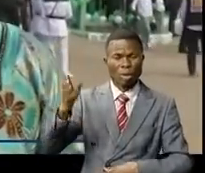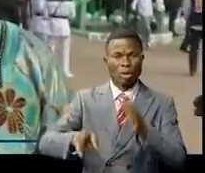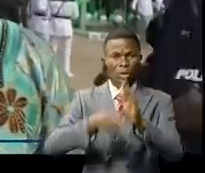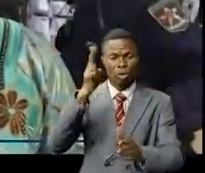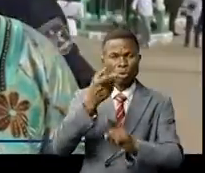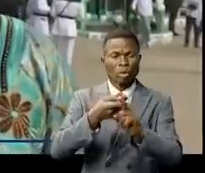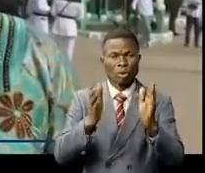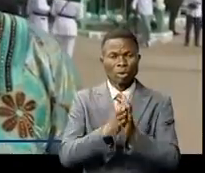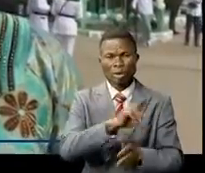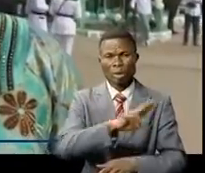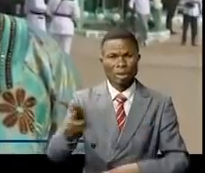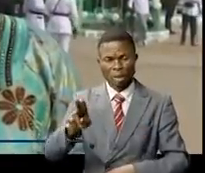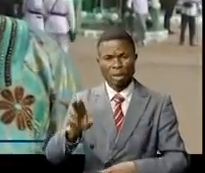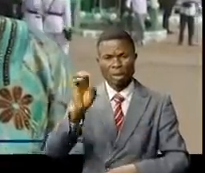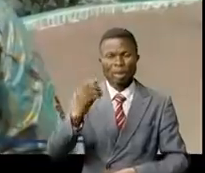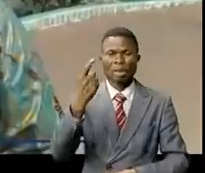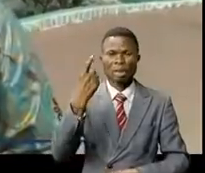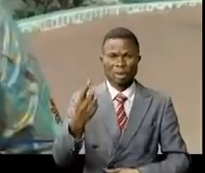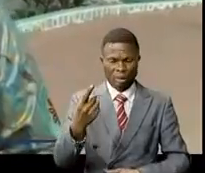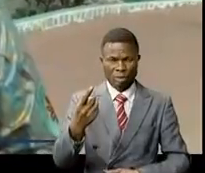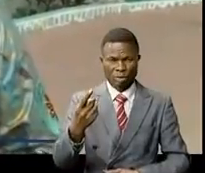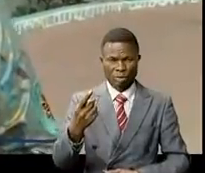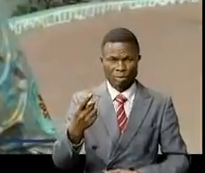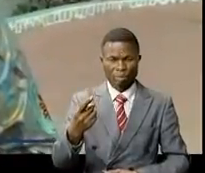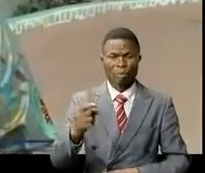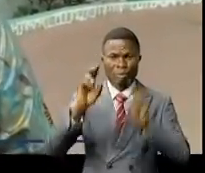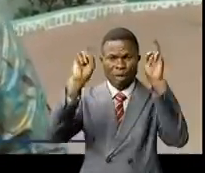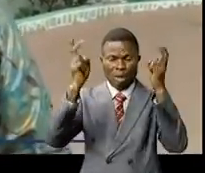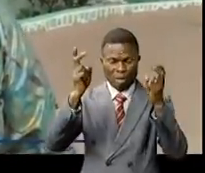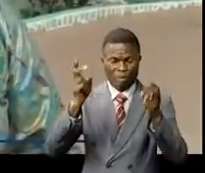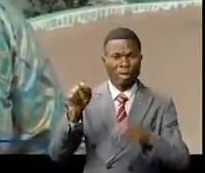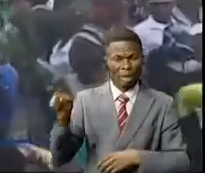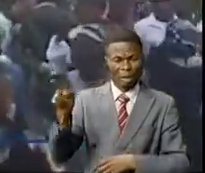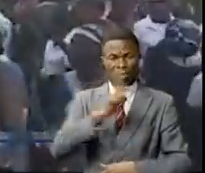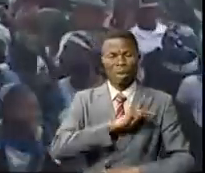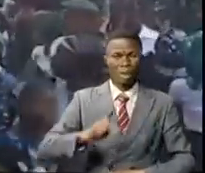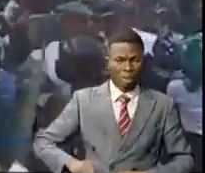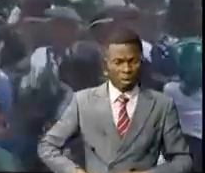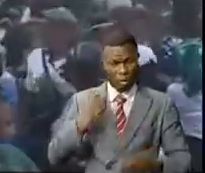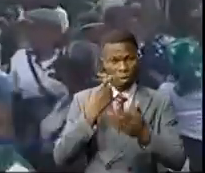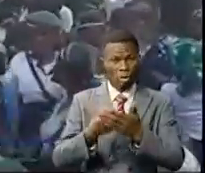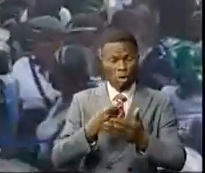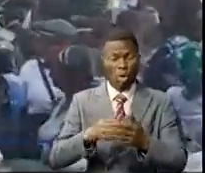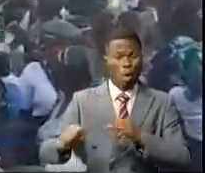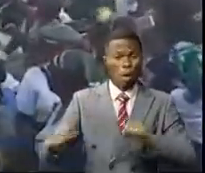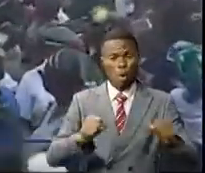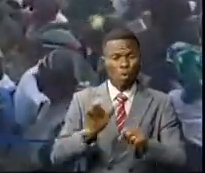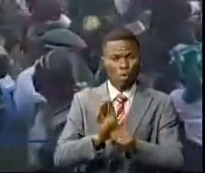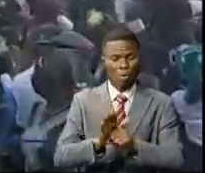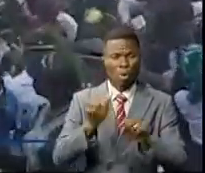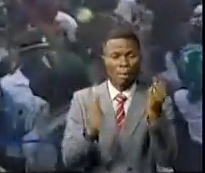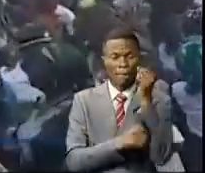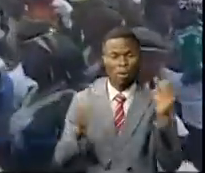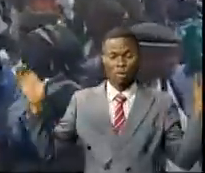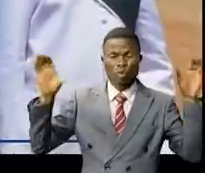octobre 1951 et la cité du gant bas comme pouvait le constater vraiment en ébullition des délégations viennent